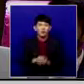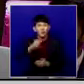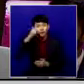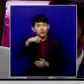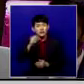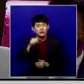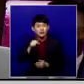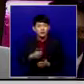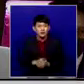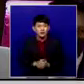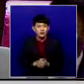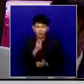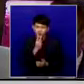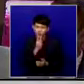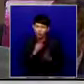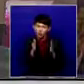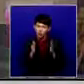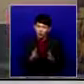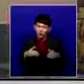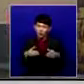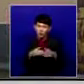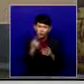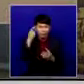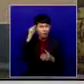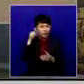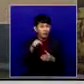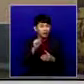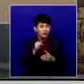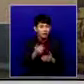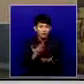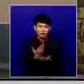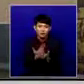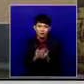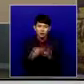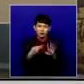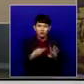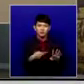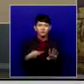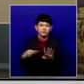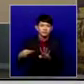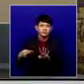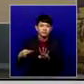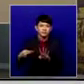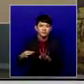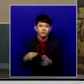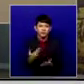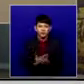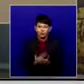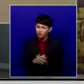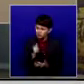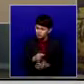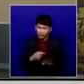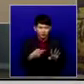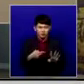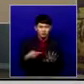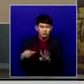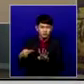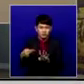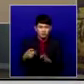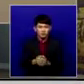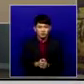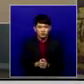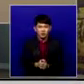ใช่เราดูแล้วคนพวกนี้อยู่ในกลุ่มเป้าหมายเอาไปเลยคนละ 40,000 ถ้าแจกคนละ 40,000 นะครับให้